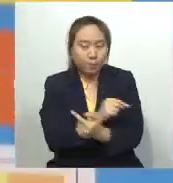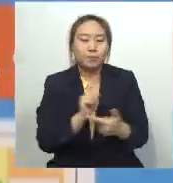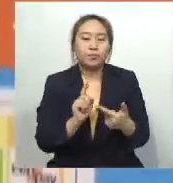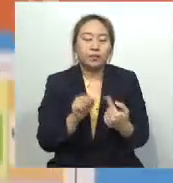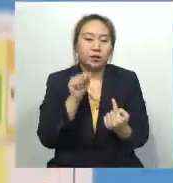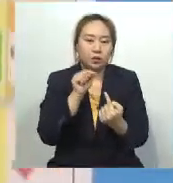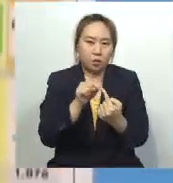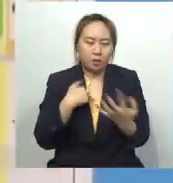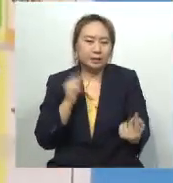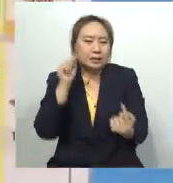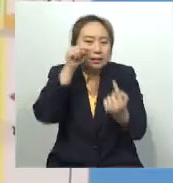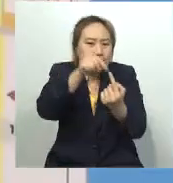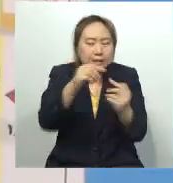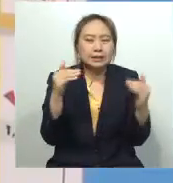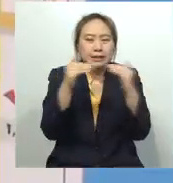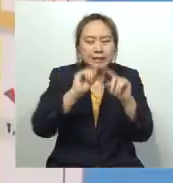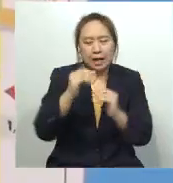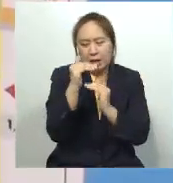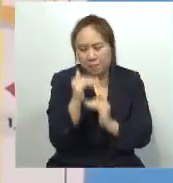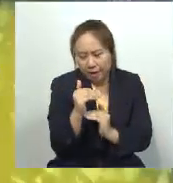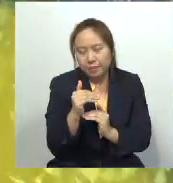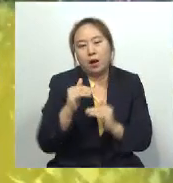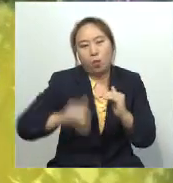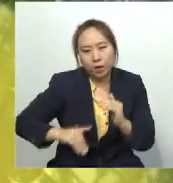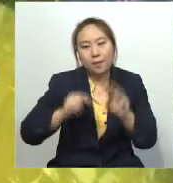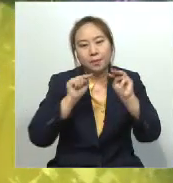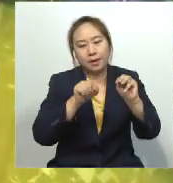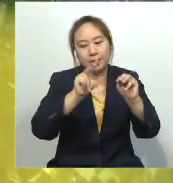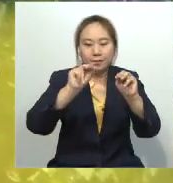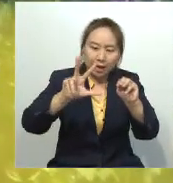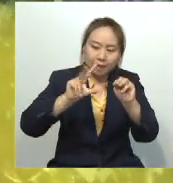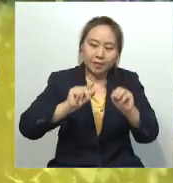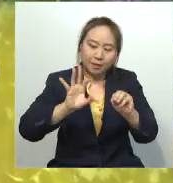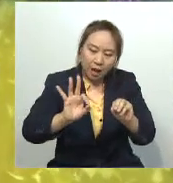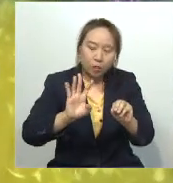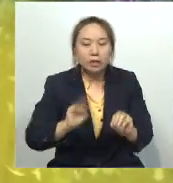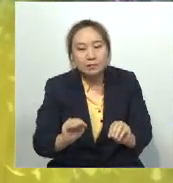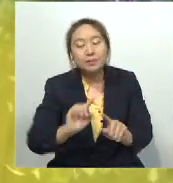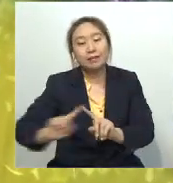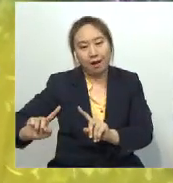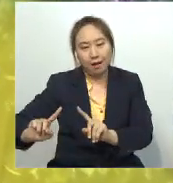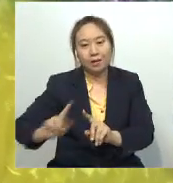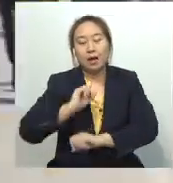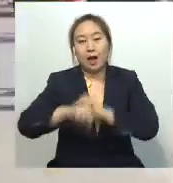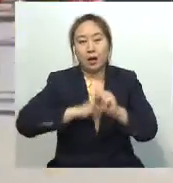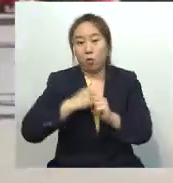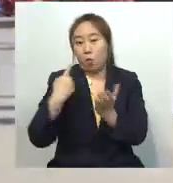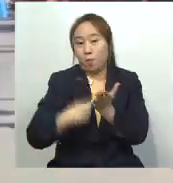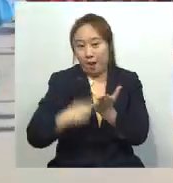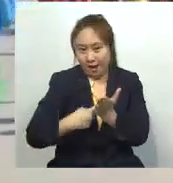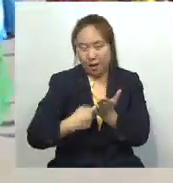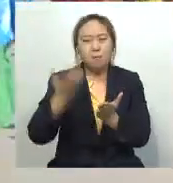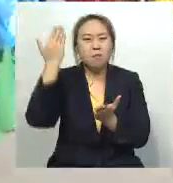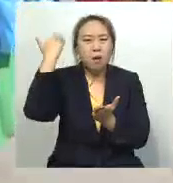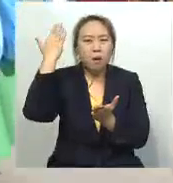ดการเข้าถึงสิทธิประโยชน์ต่างๆนะครับทั้งมาตรา33มาตรา39มาตรา40ขยายอายุผู้ประกันตนจ